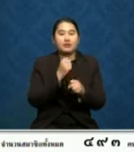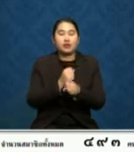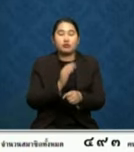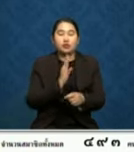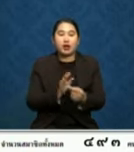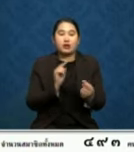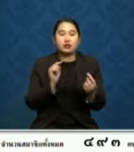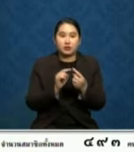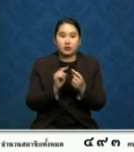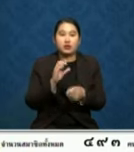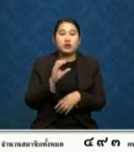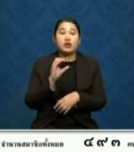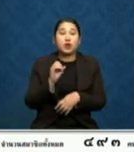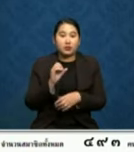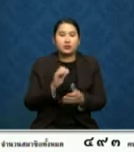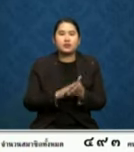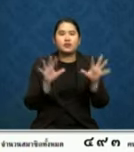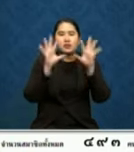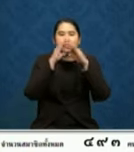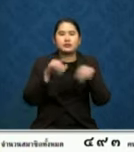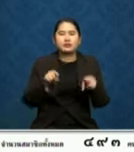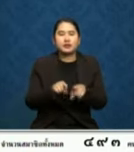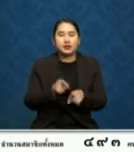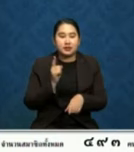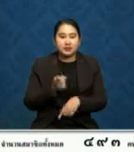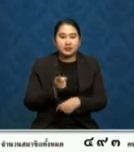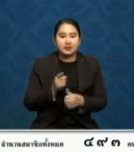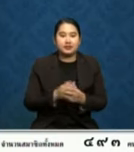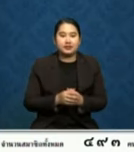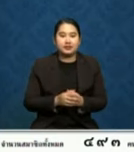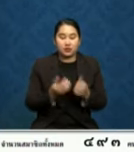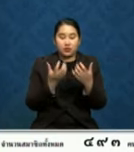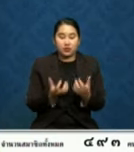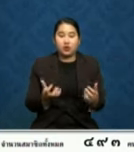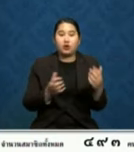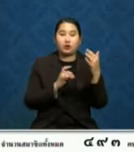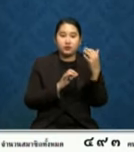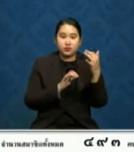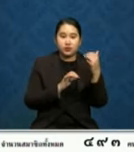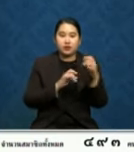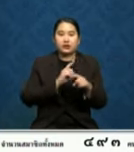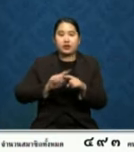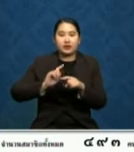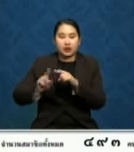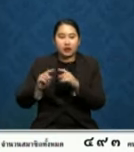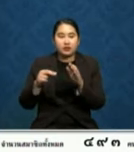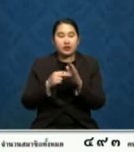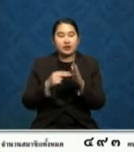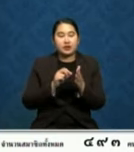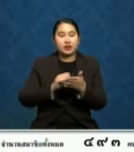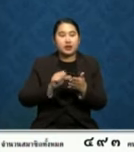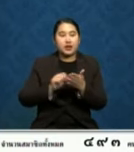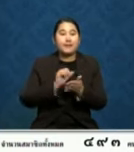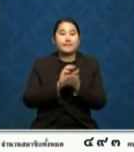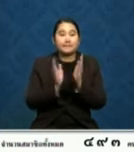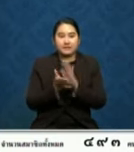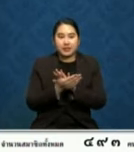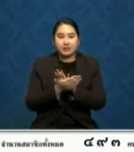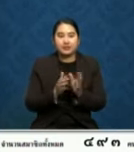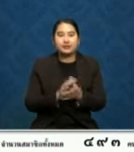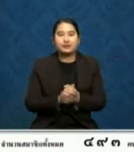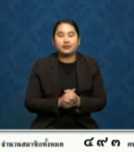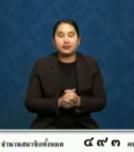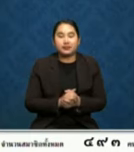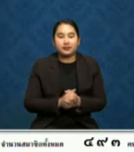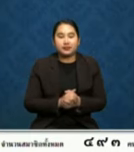คาร์บอนเหมือนเดิมเลยค่ะท่านประธานุพันธ์คอมพิวเตอร์แล้วก็ปรับปรุงพัฒนาแพลตฟอร์มอีก